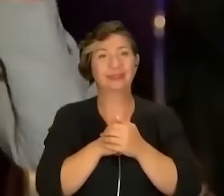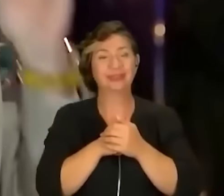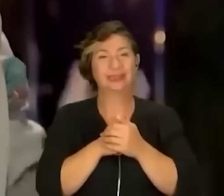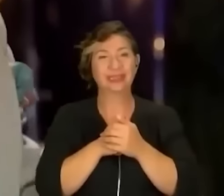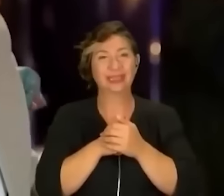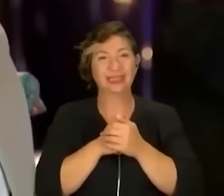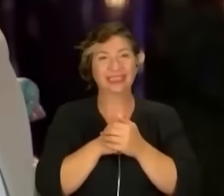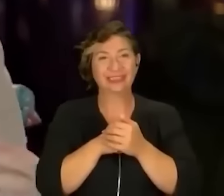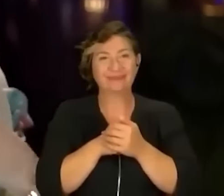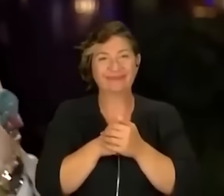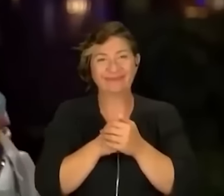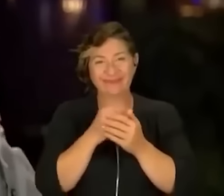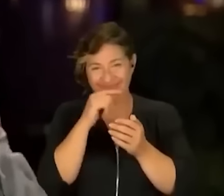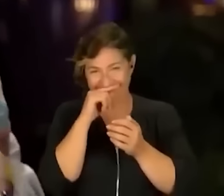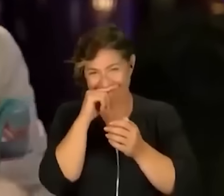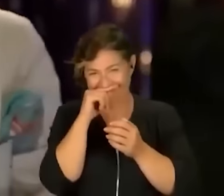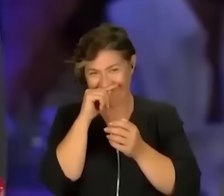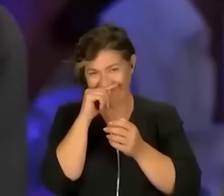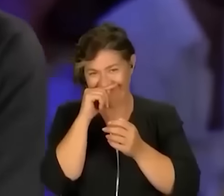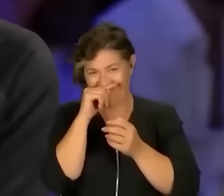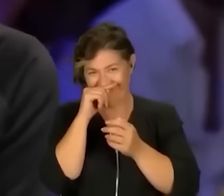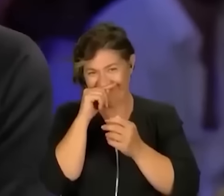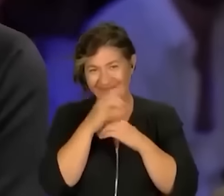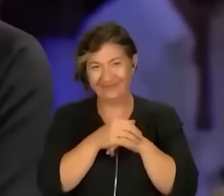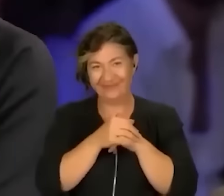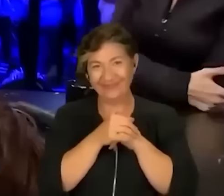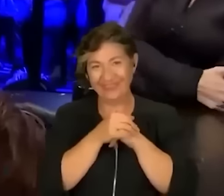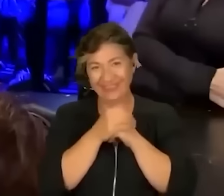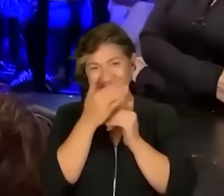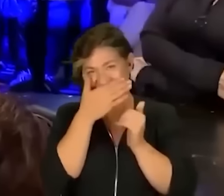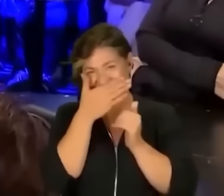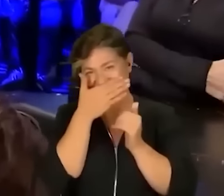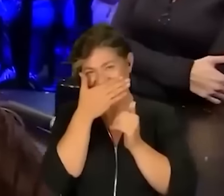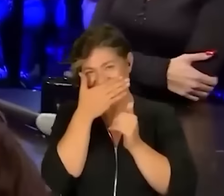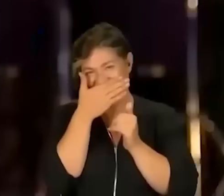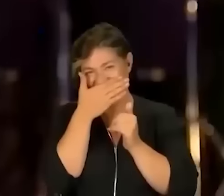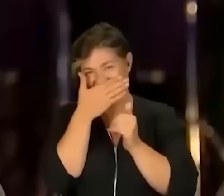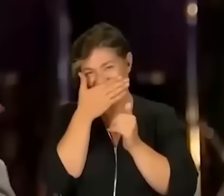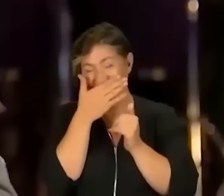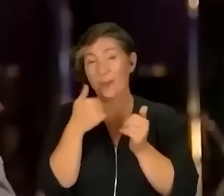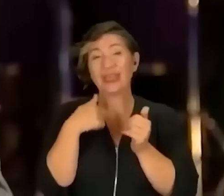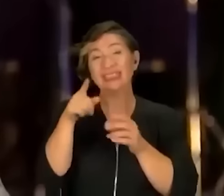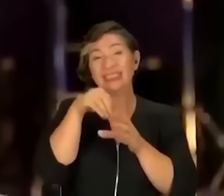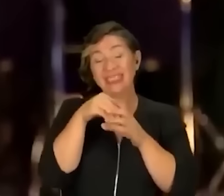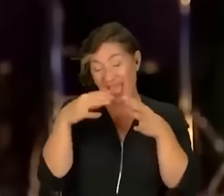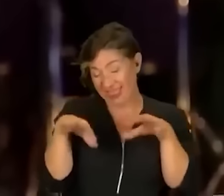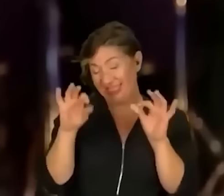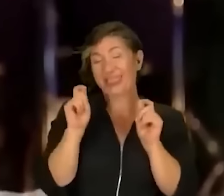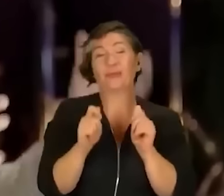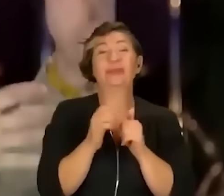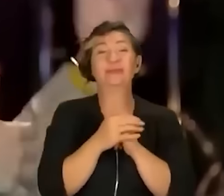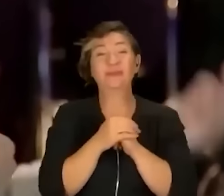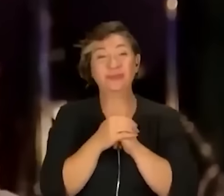şimdi trend saç. Güzel. Yani ben de sizin için hazırlık